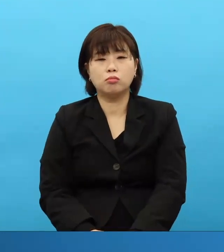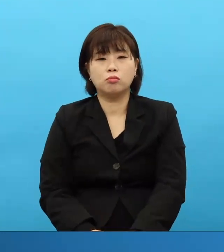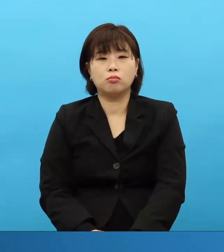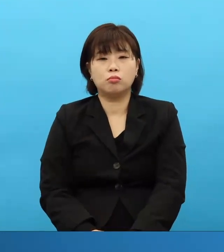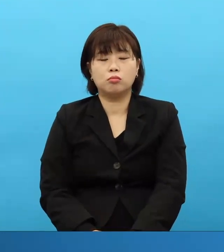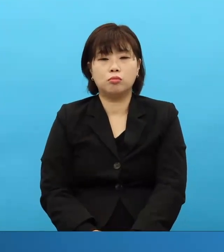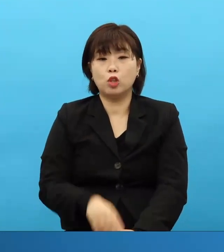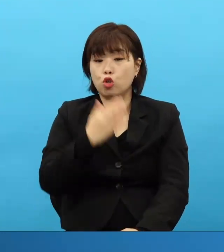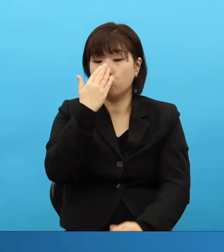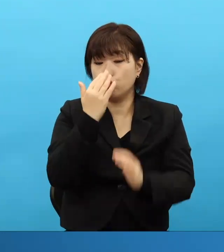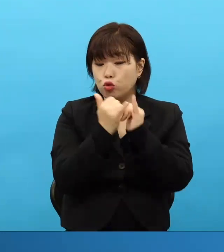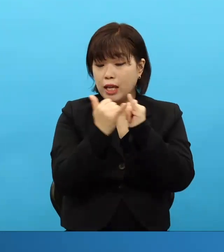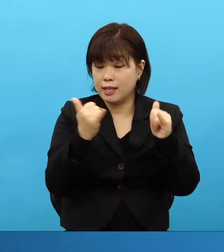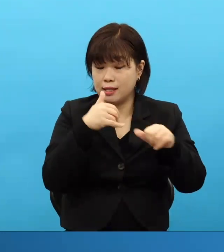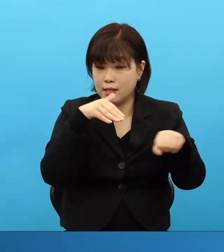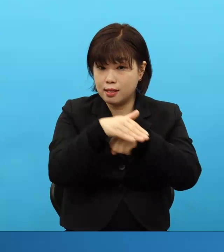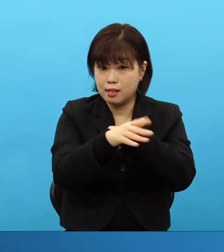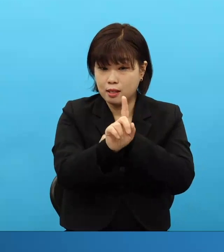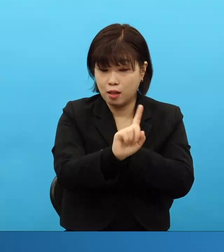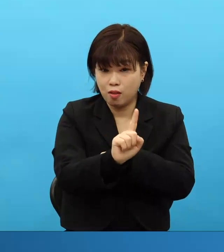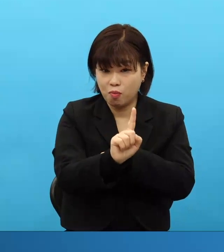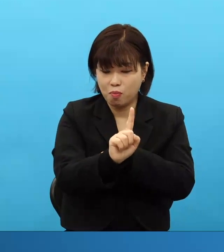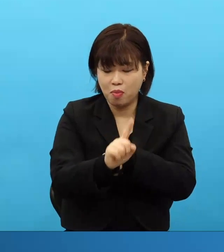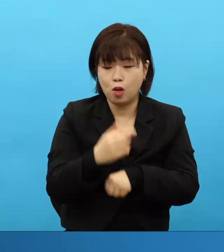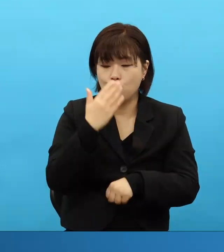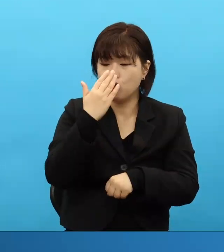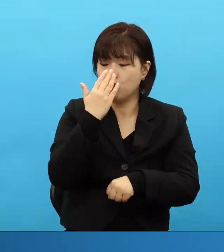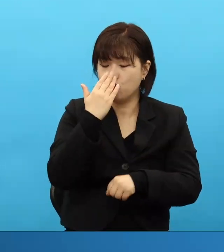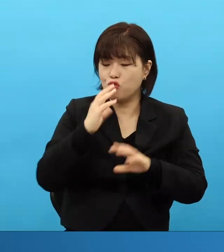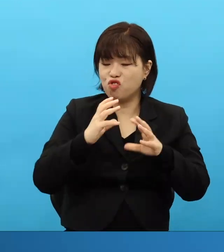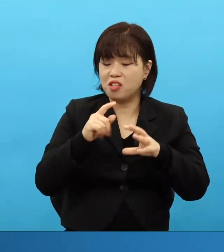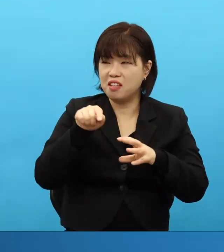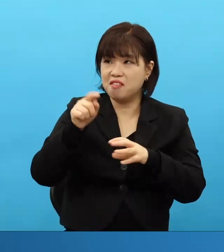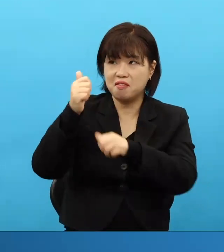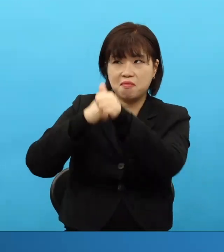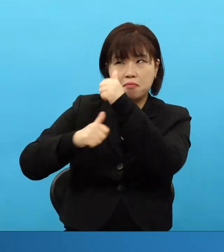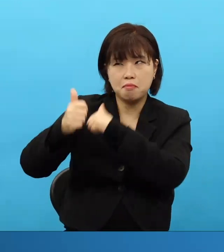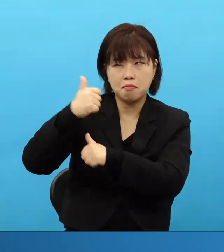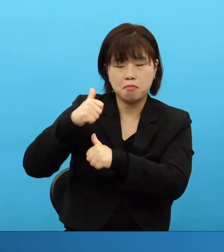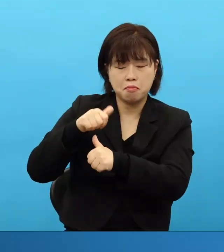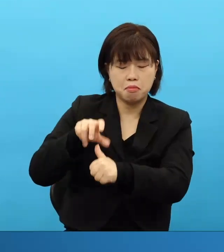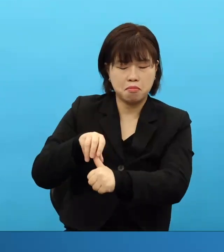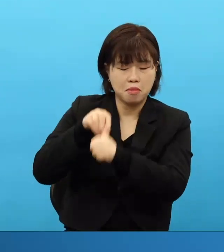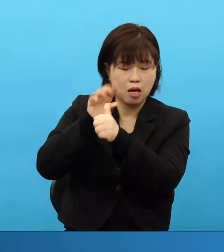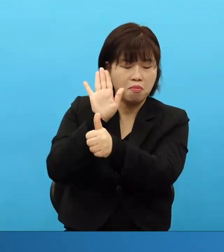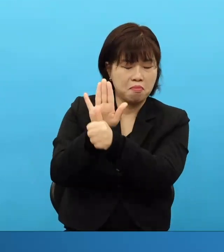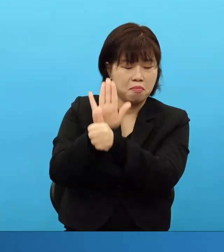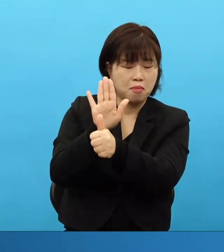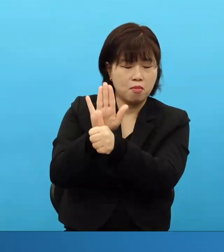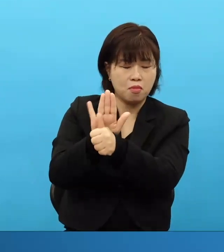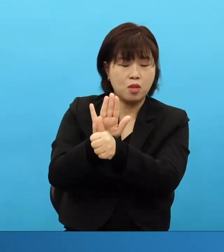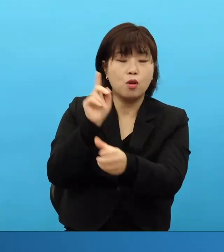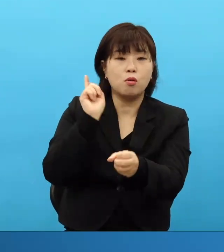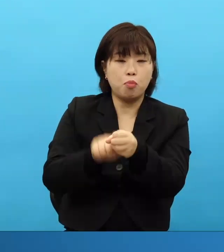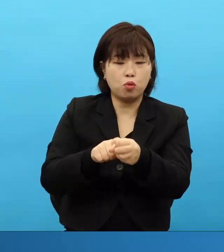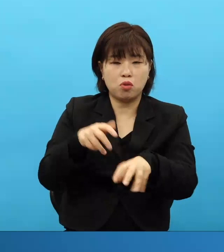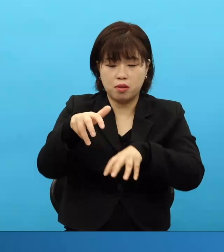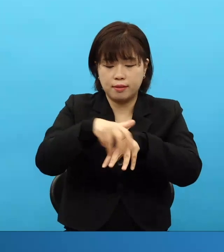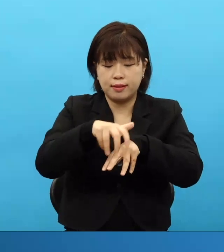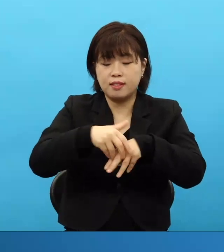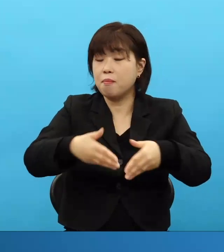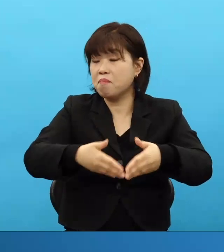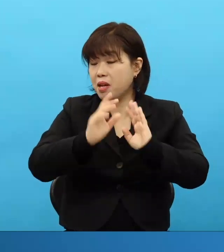they move the world. 미국에는 400개가 넘는 싱크탱크가 미국을 움직이고 And we 있습니다. see that America is moved by over 400 think